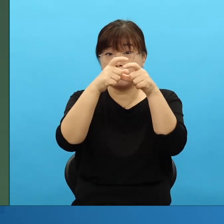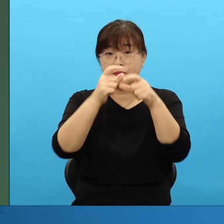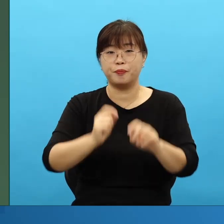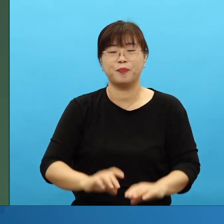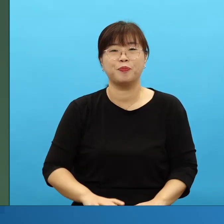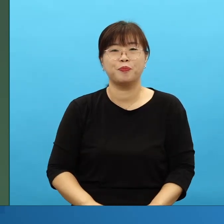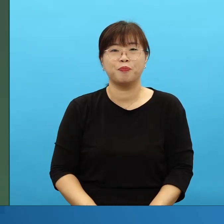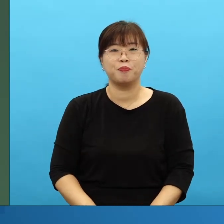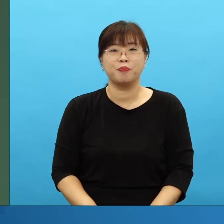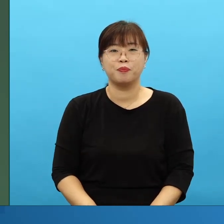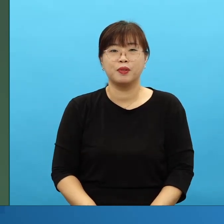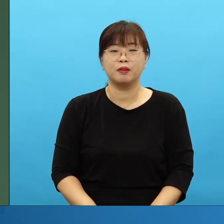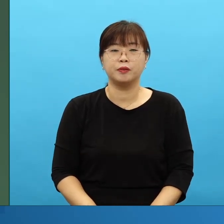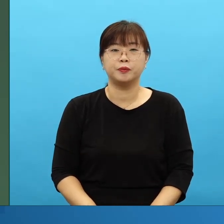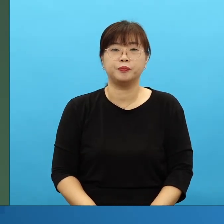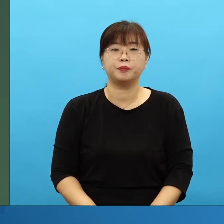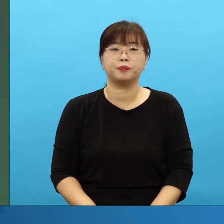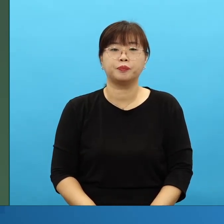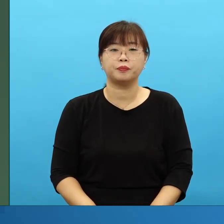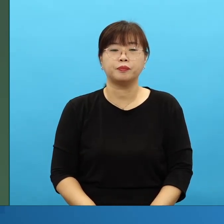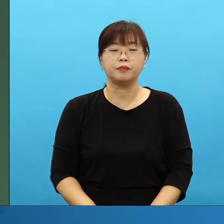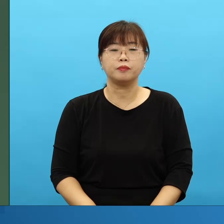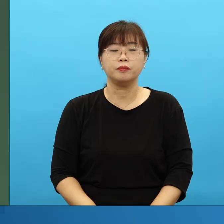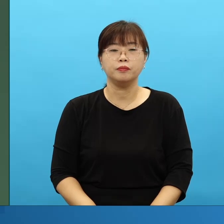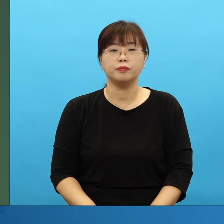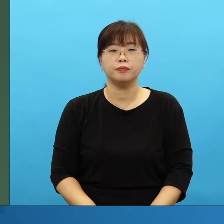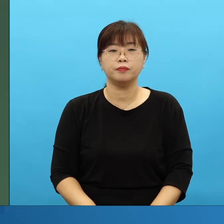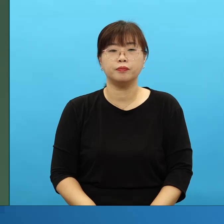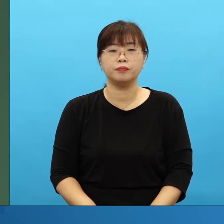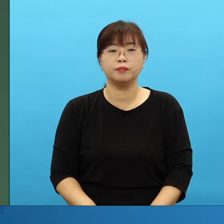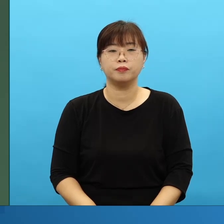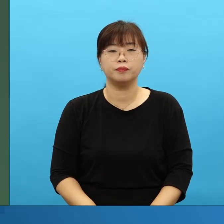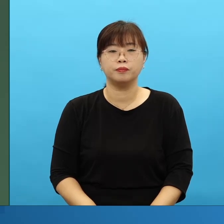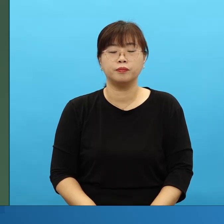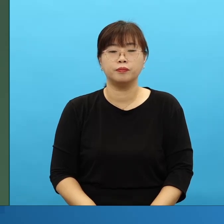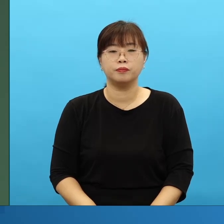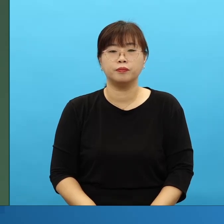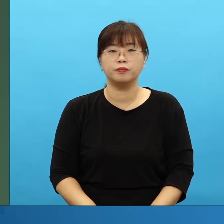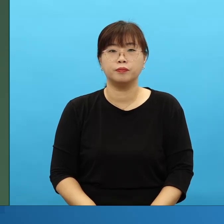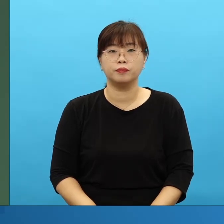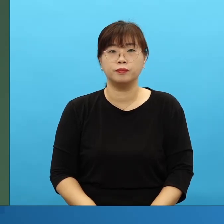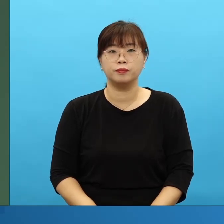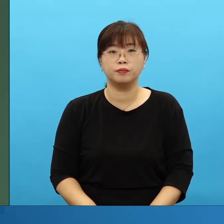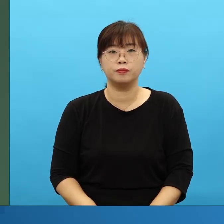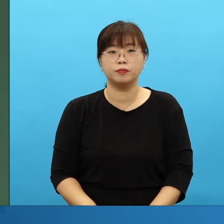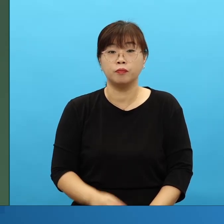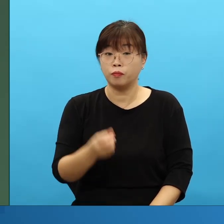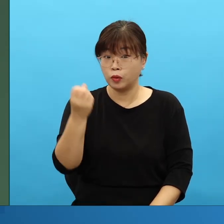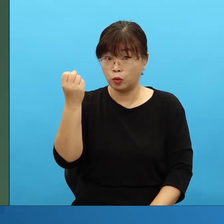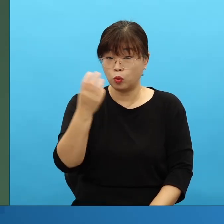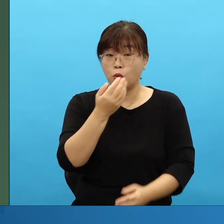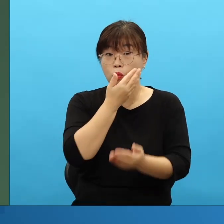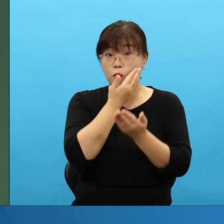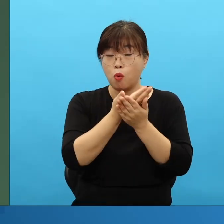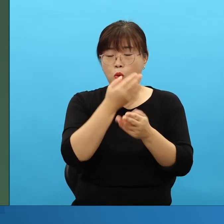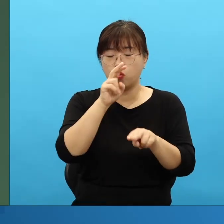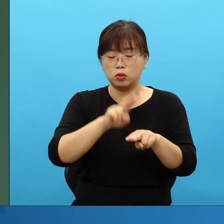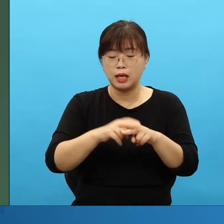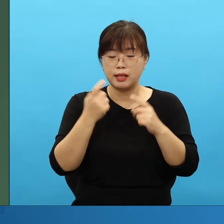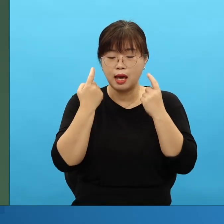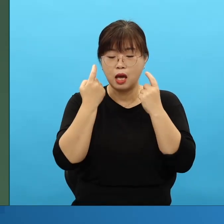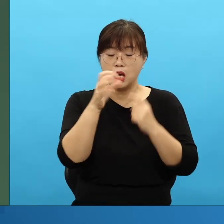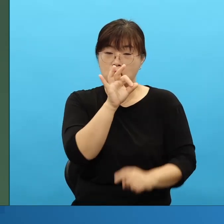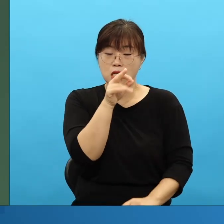그러고는 보좌의 여정을 얘기했어요. And he spoke also